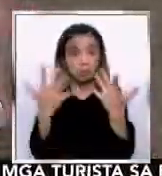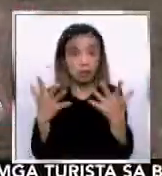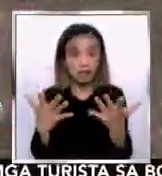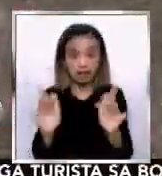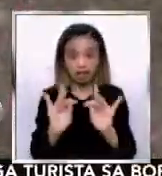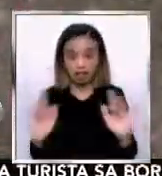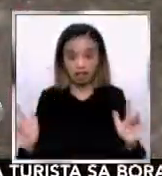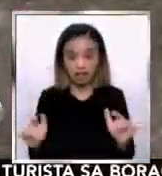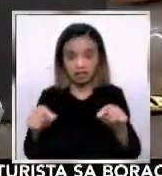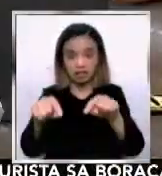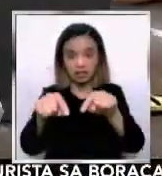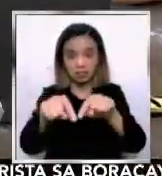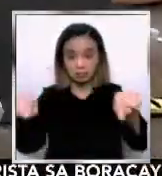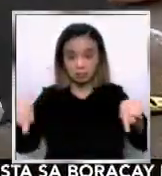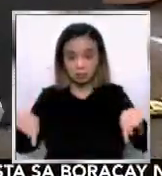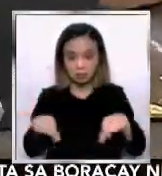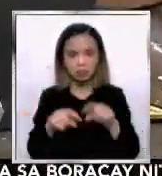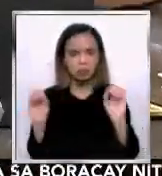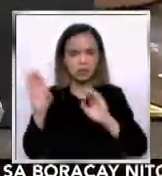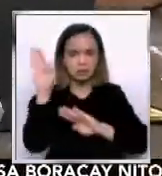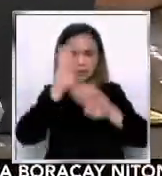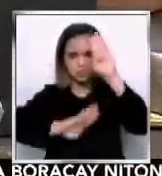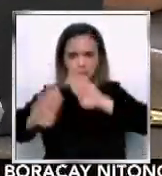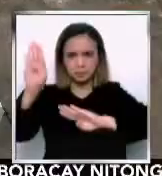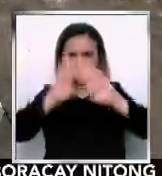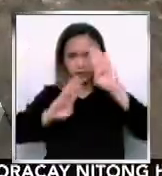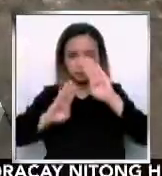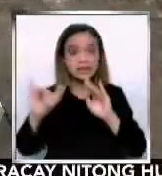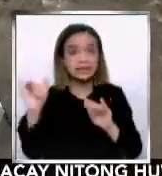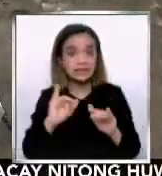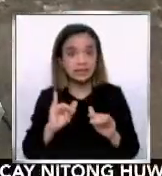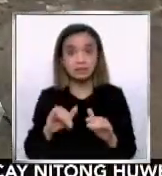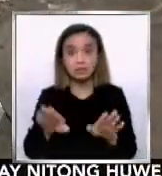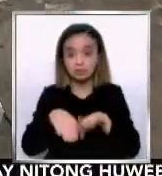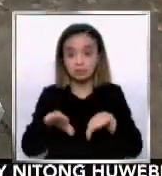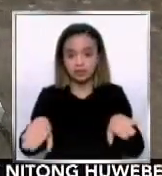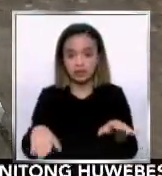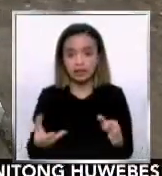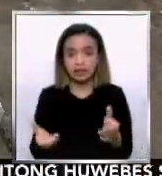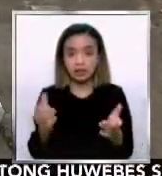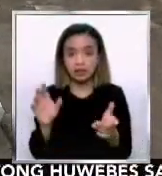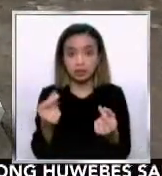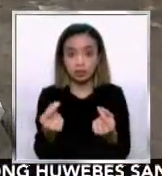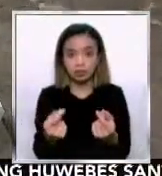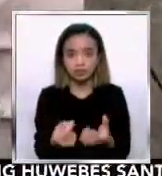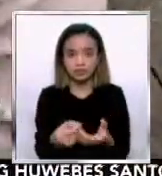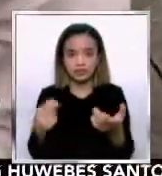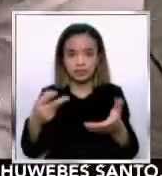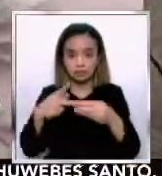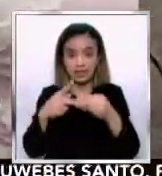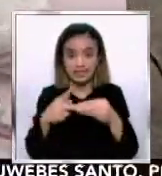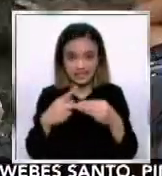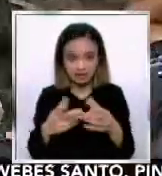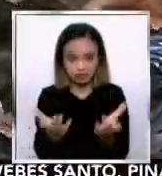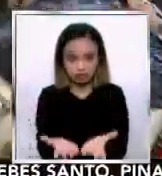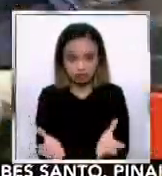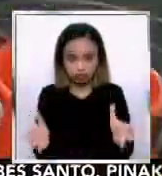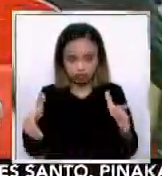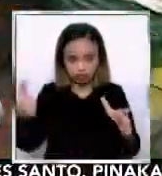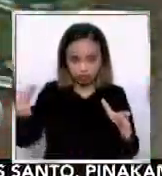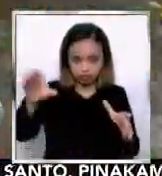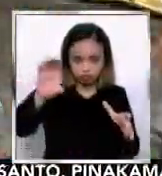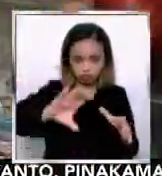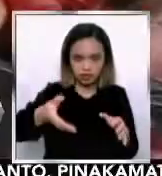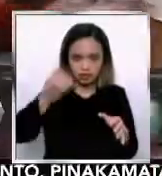walang problema. Gaya ng mga batang ito na nilagyan na lang ng tubig ang plastic container at doon naligo katabi ng mga magulang